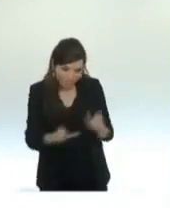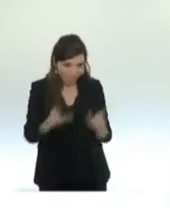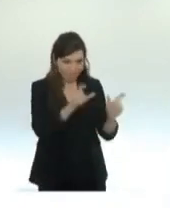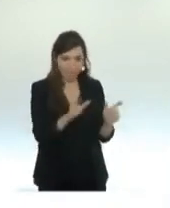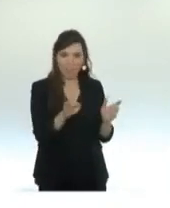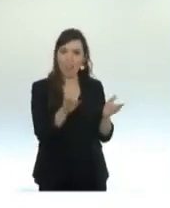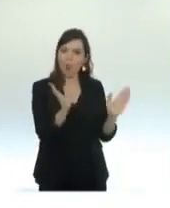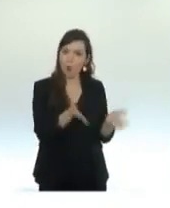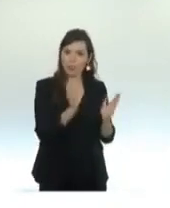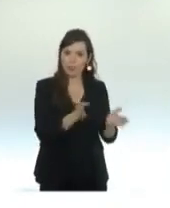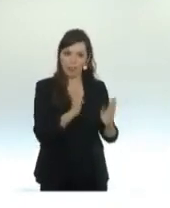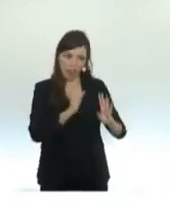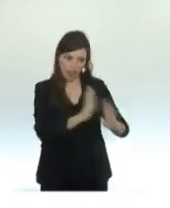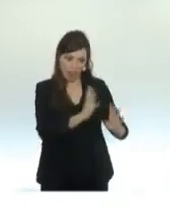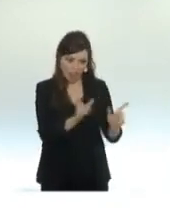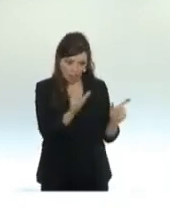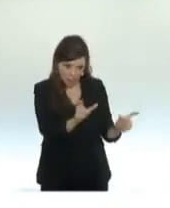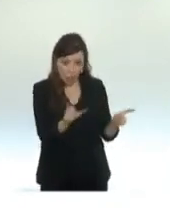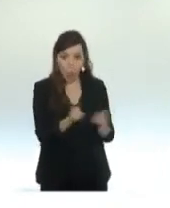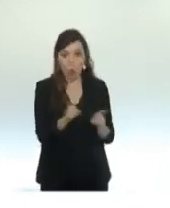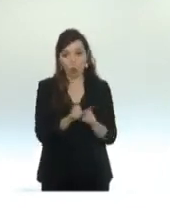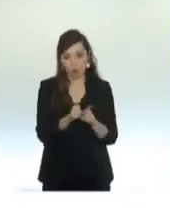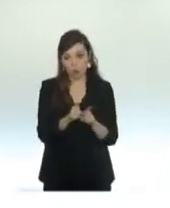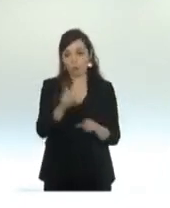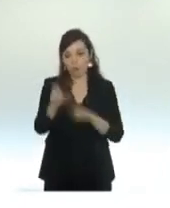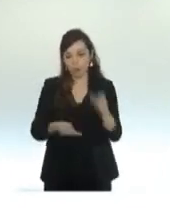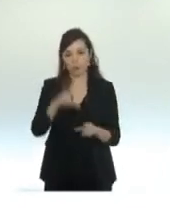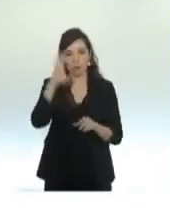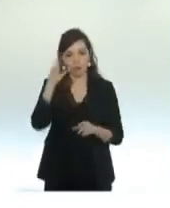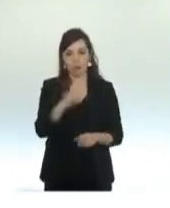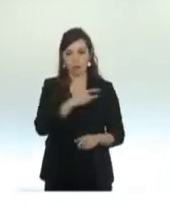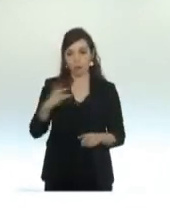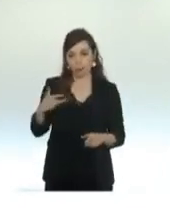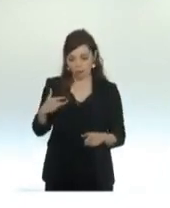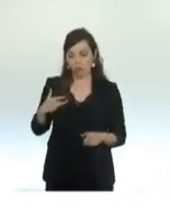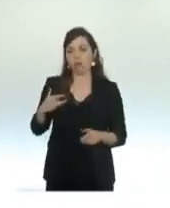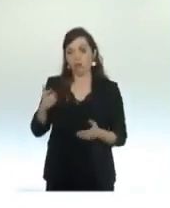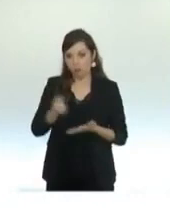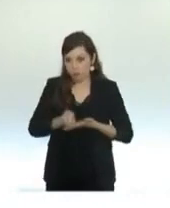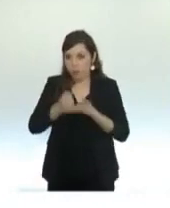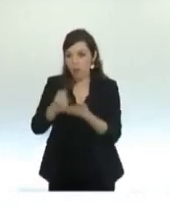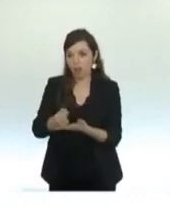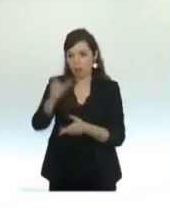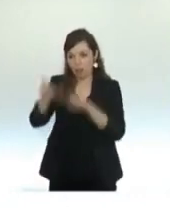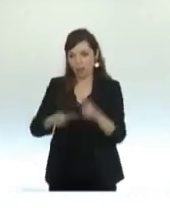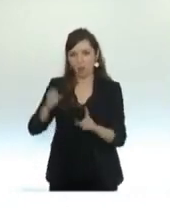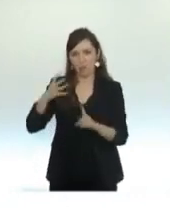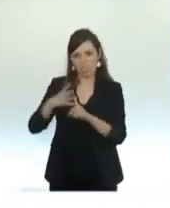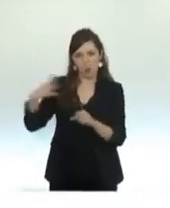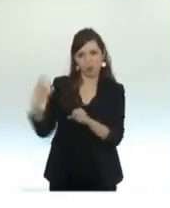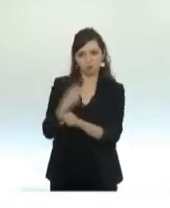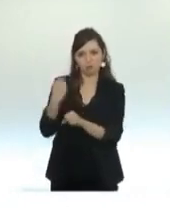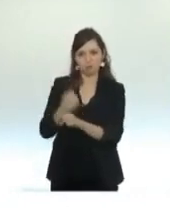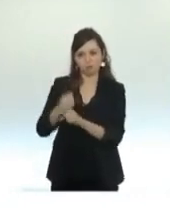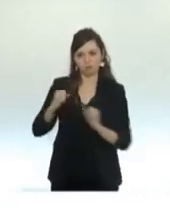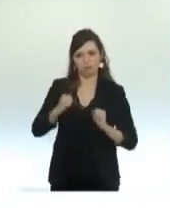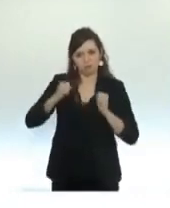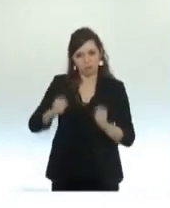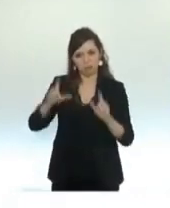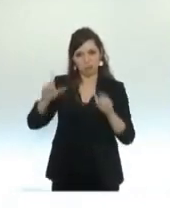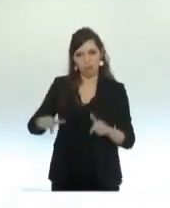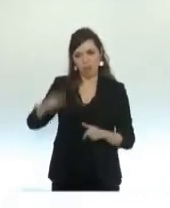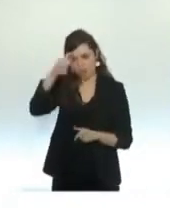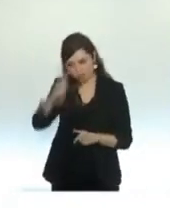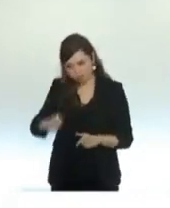Jean Castex faire son speech le 25 février et le moins qu'on puisse dire c'est qu'en matière de manipulation de chiffres et de graphique tout